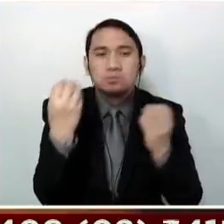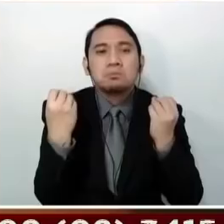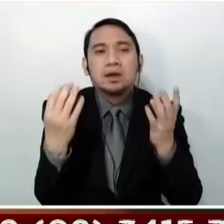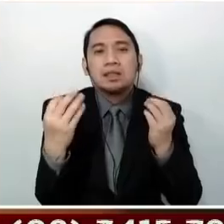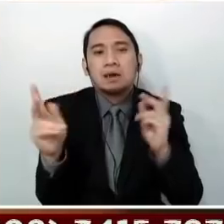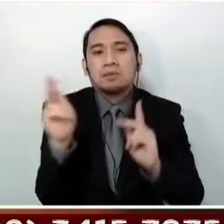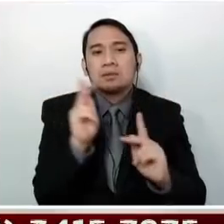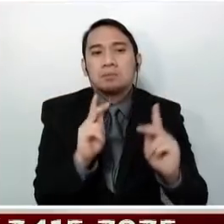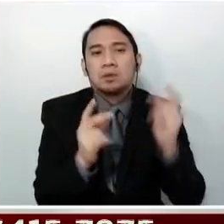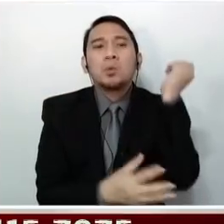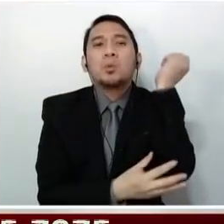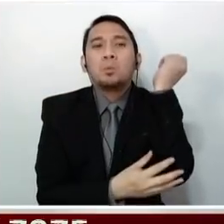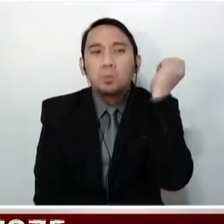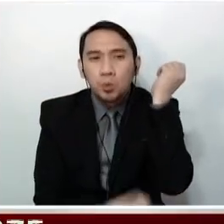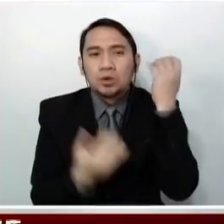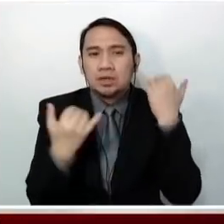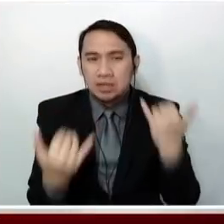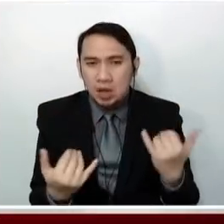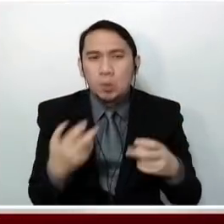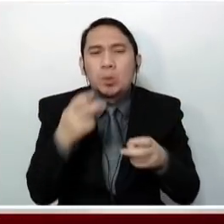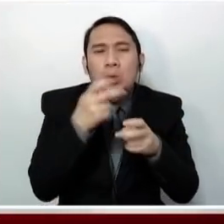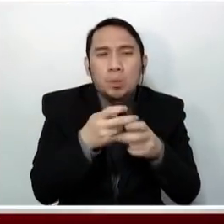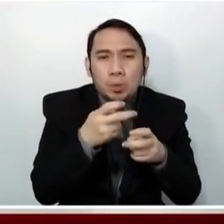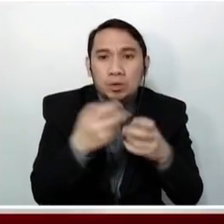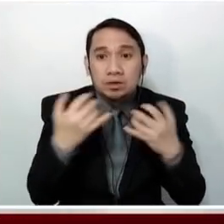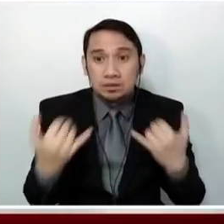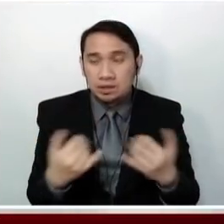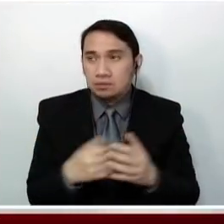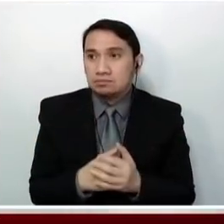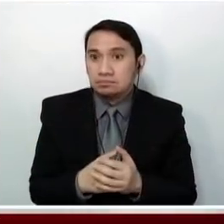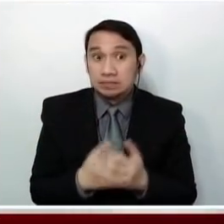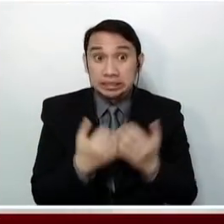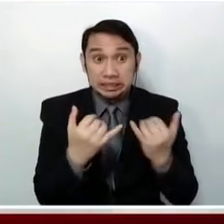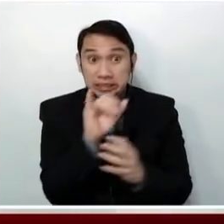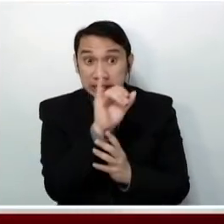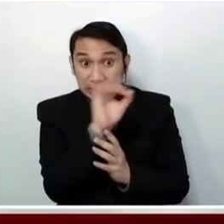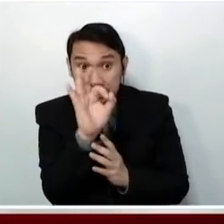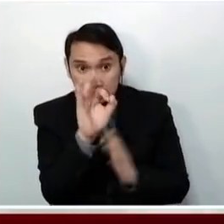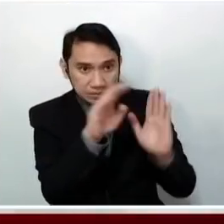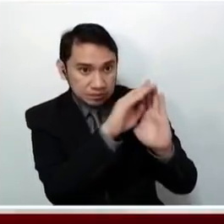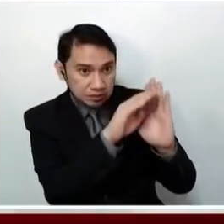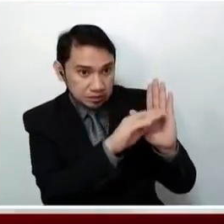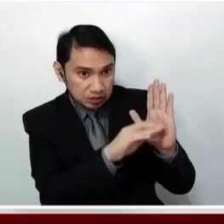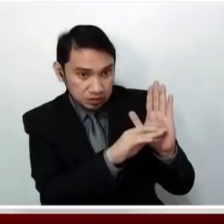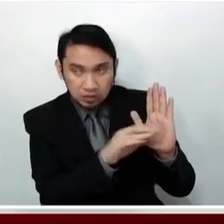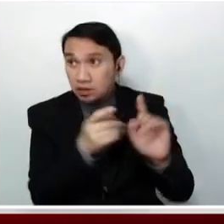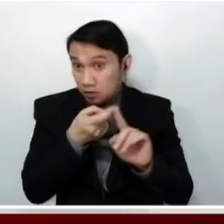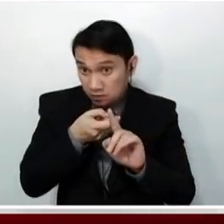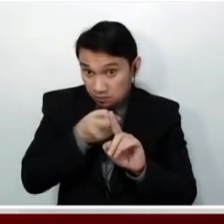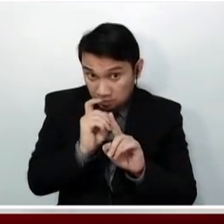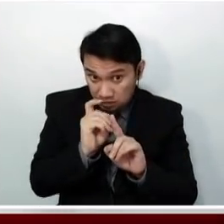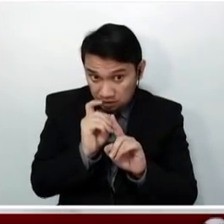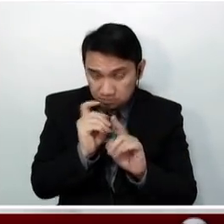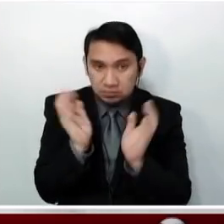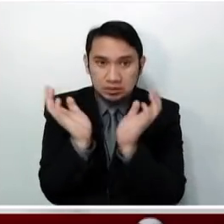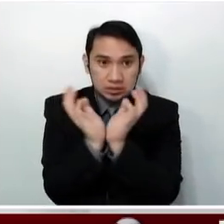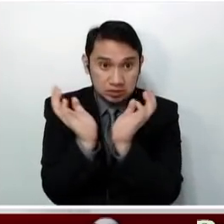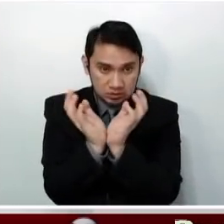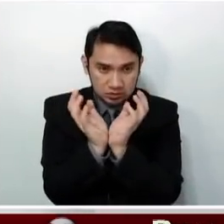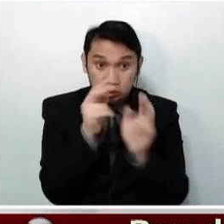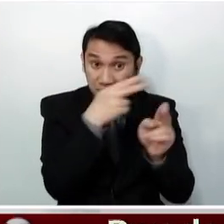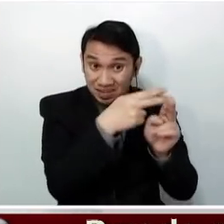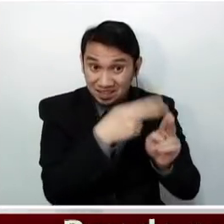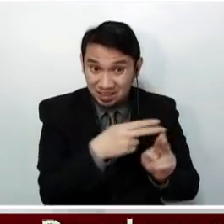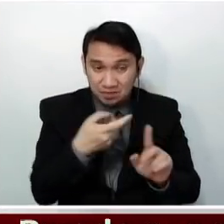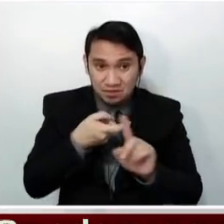ng pandemya. Kung ang listahan manggagaling pa rin sa DSWD tulad nung nangyari nung nakaraan, kabayan,